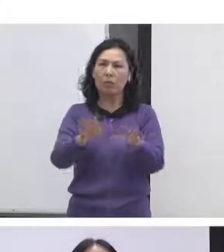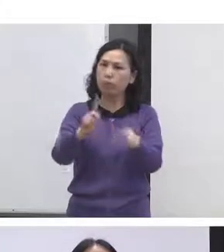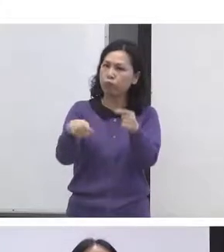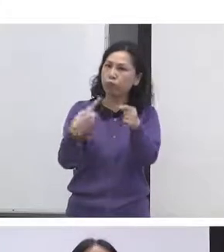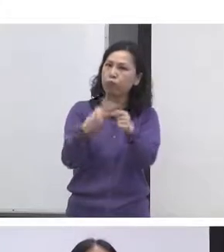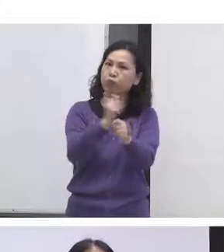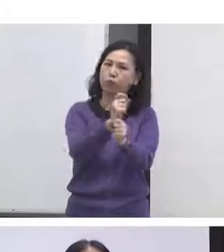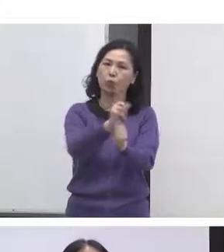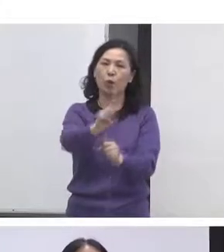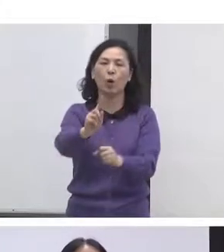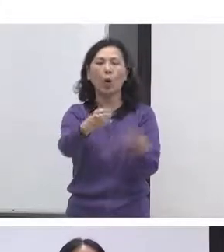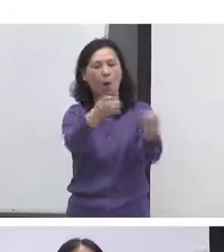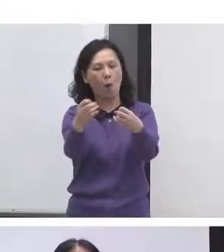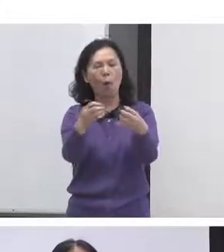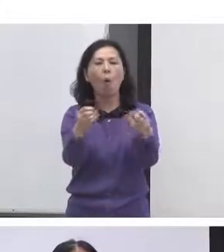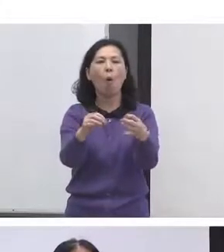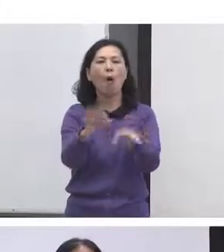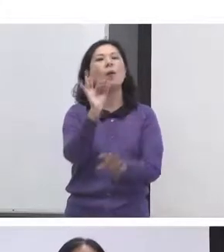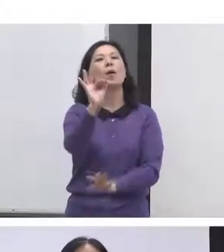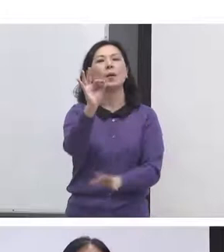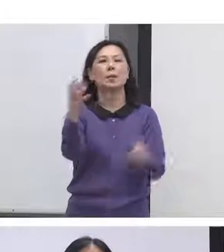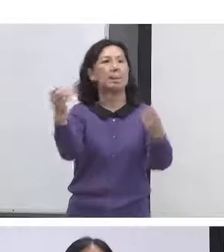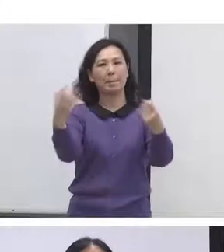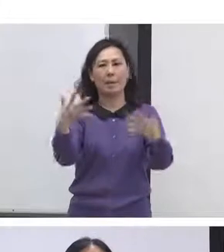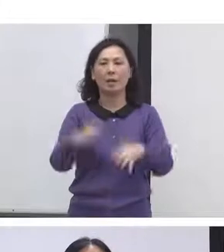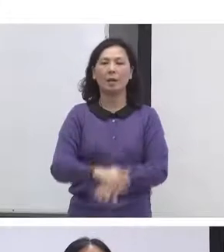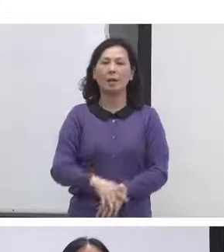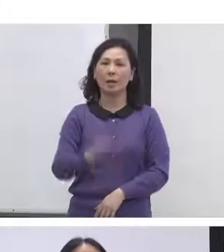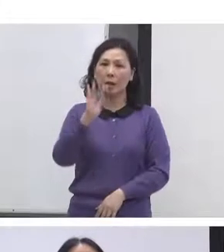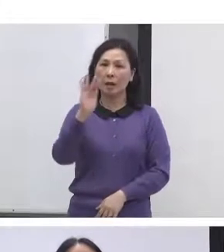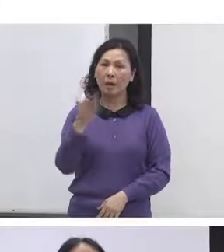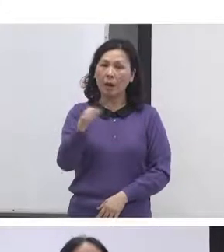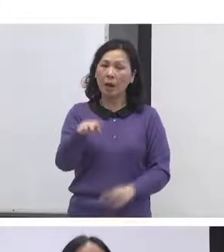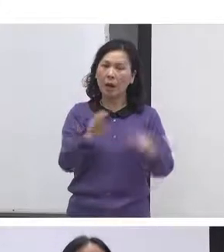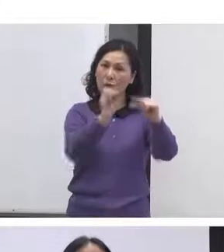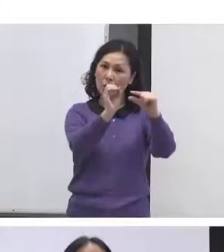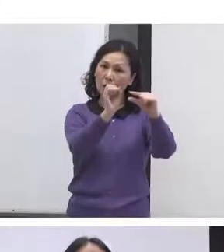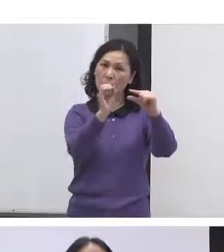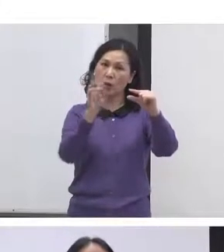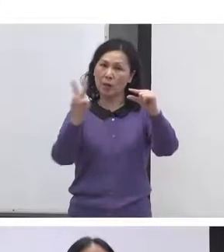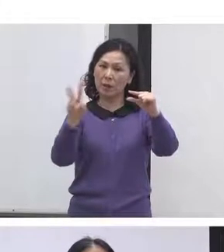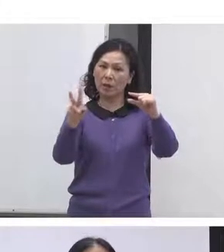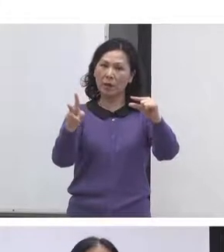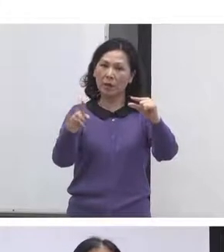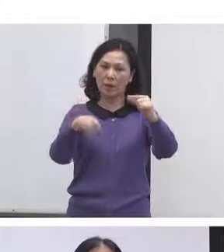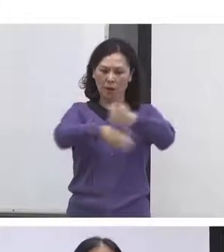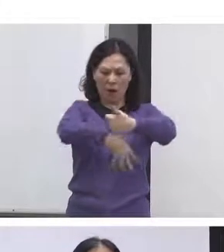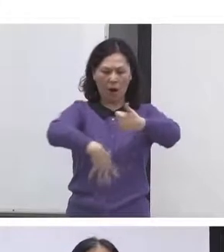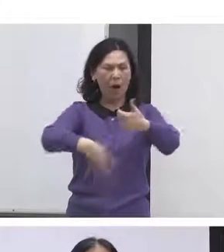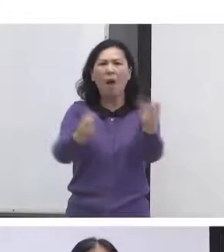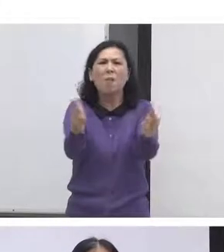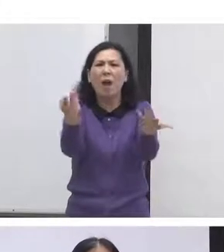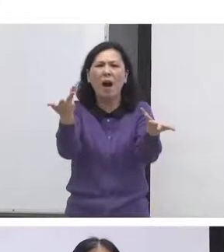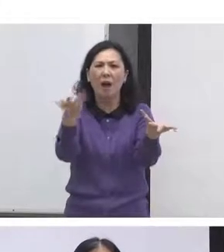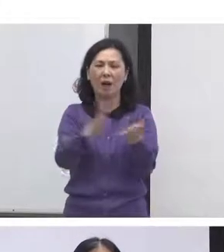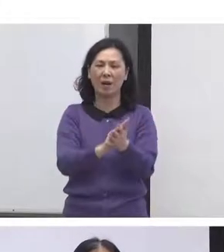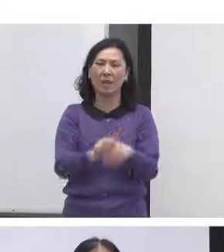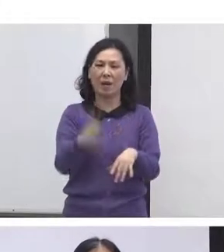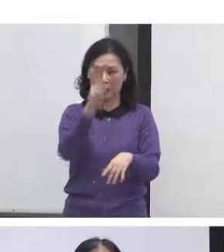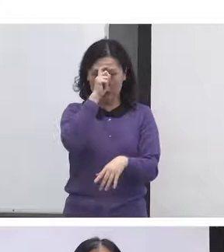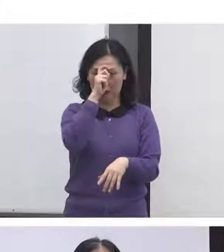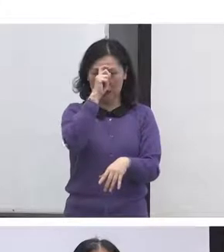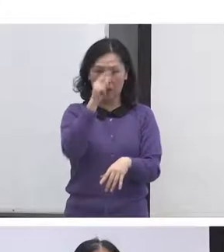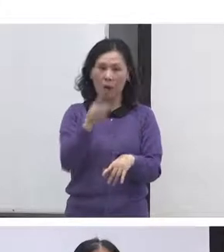OK 的。但是 G0V 整个社群其实并没有，因为我们希望是多中心的。那你说那我们怎么去